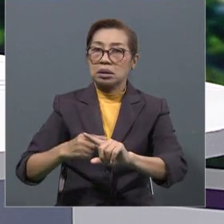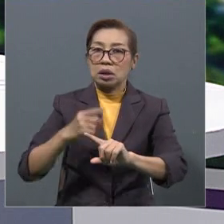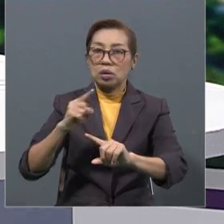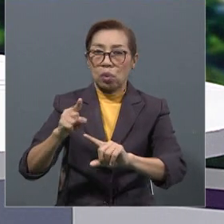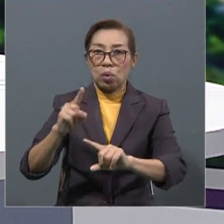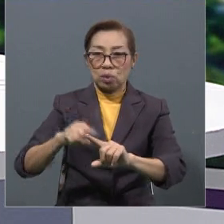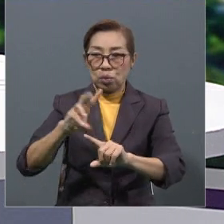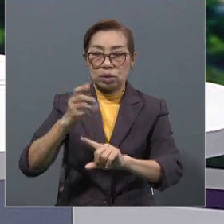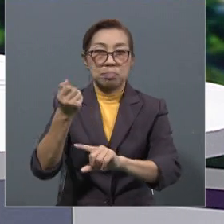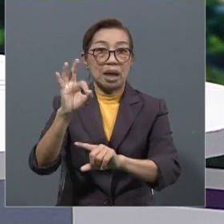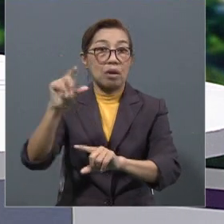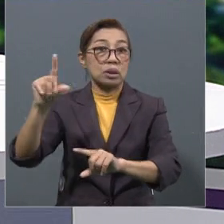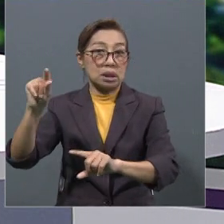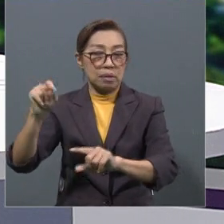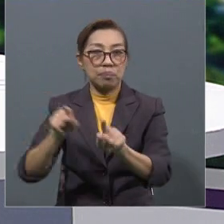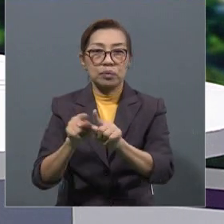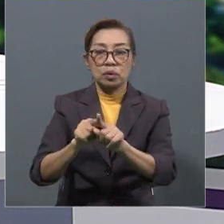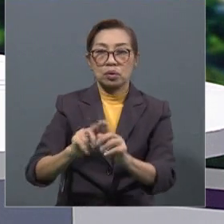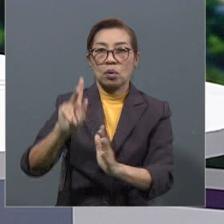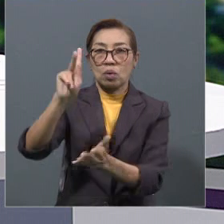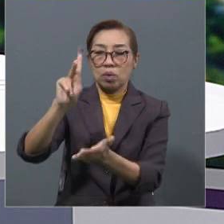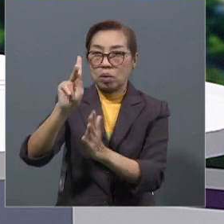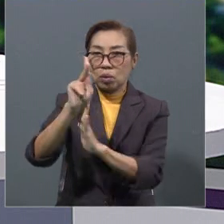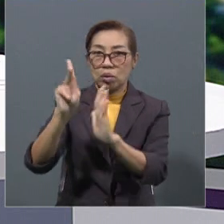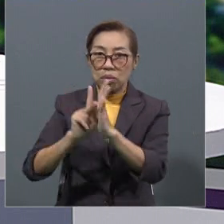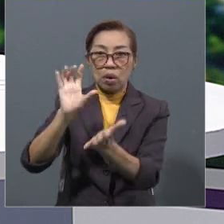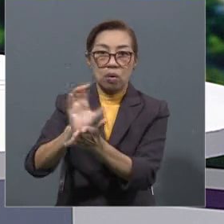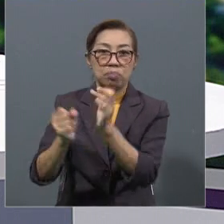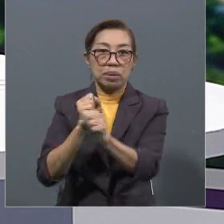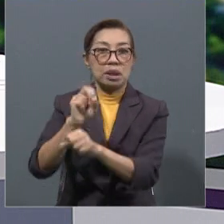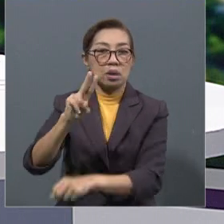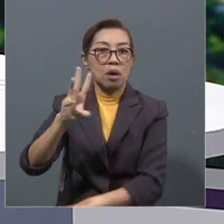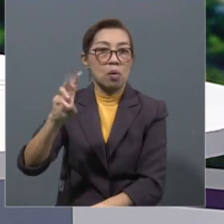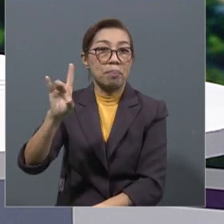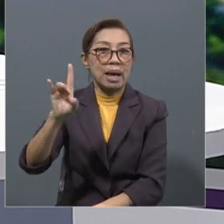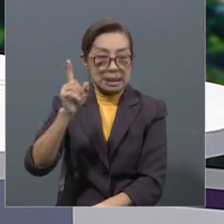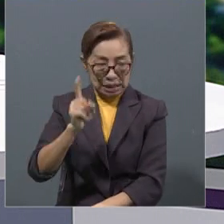พิจารณาร่างพ.ร.บงบประมาณรายจ่ายประจำปี 2568เป็นการขอเปิดสมัยวิสามัญนะครับค่ะ